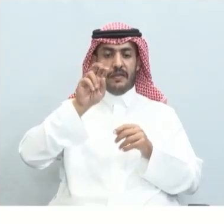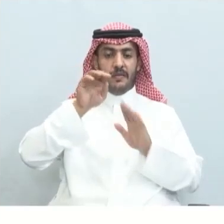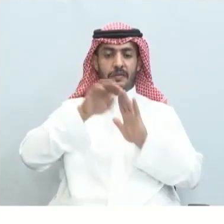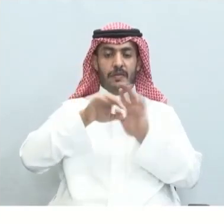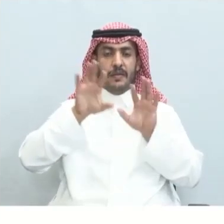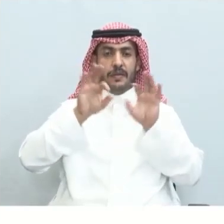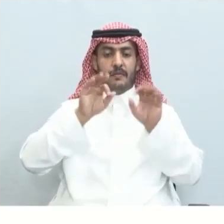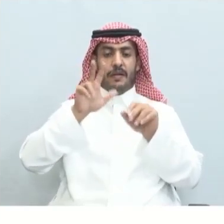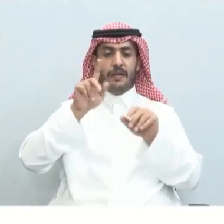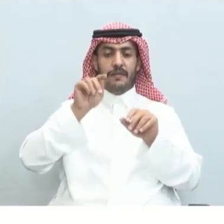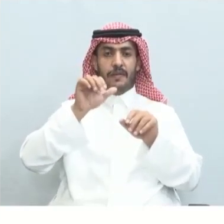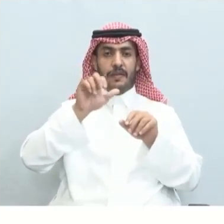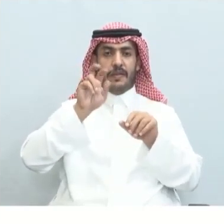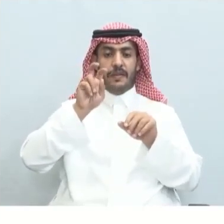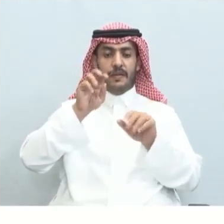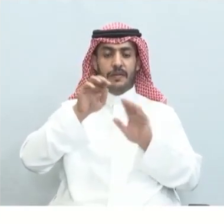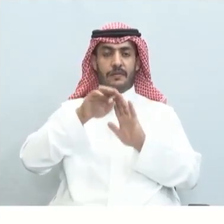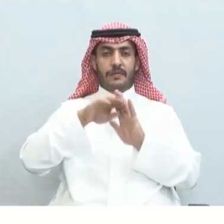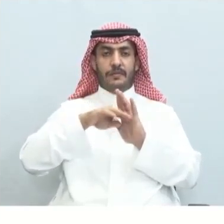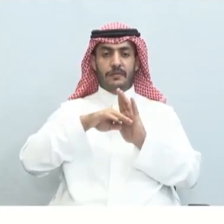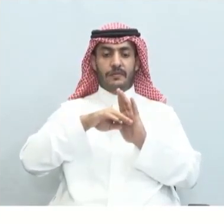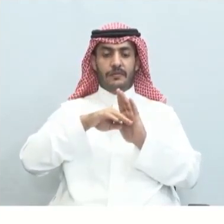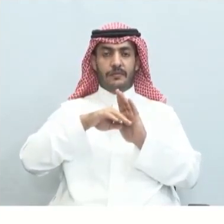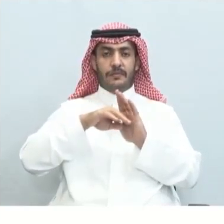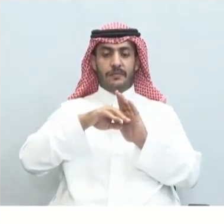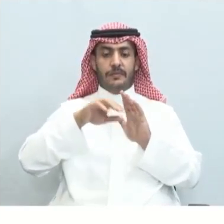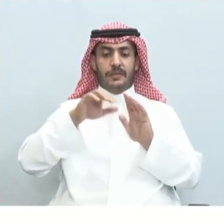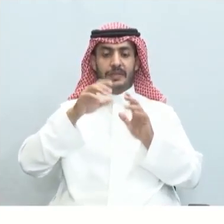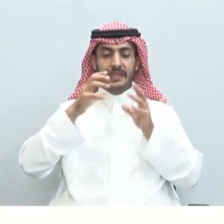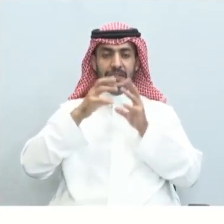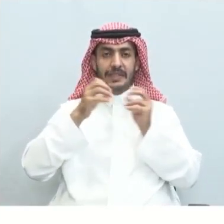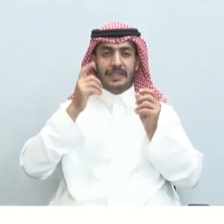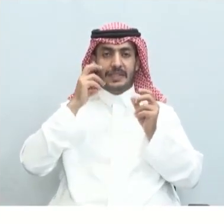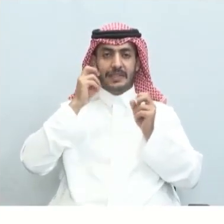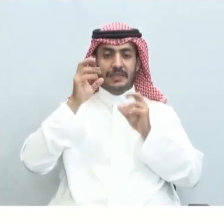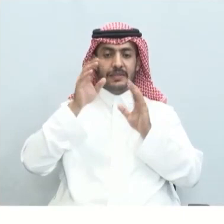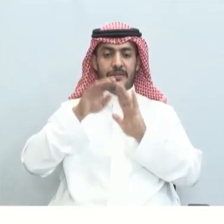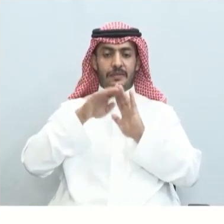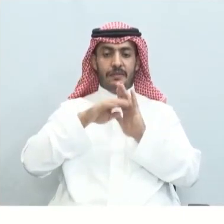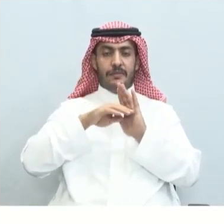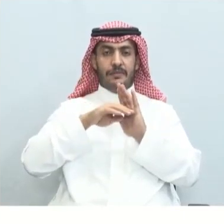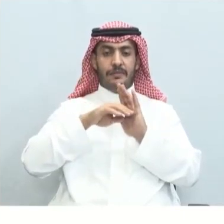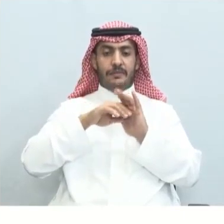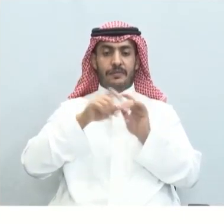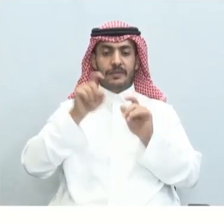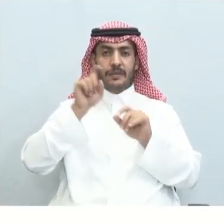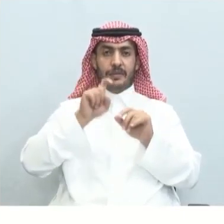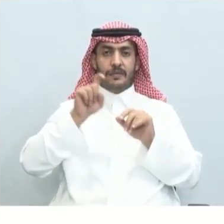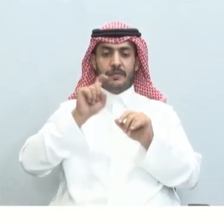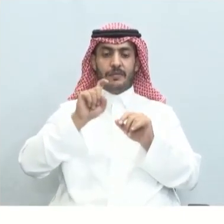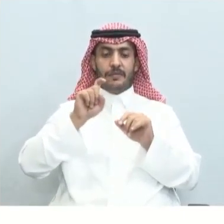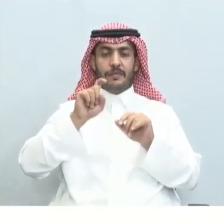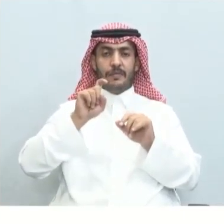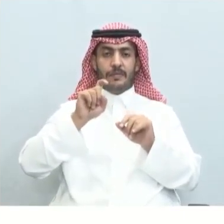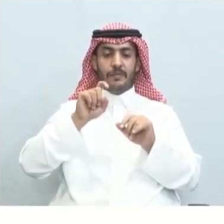اختبر الفرضيه استنتج اسال